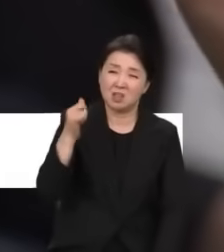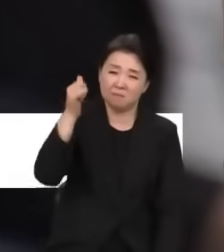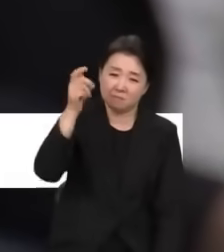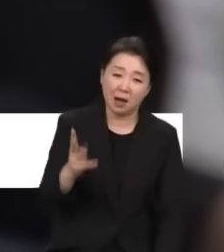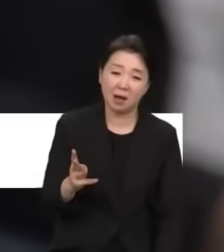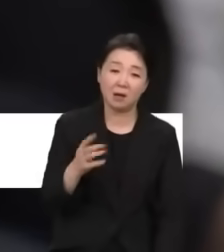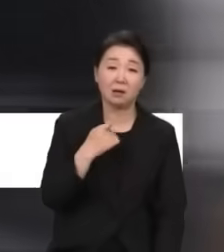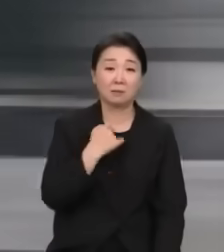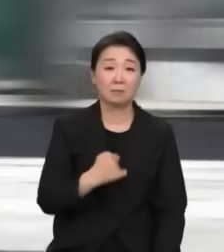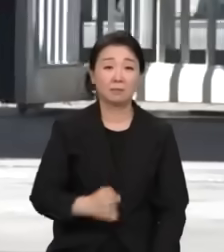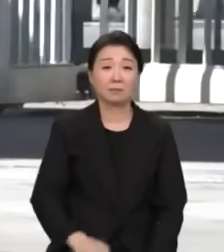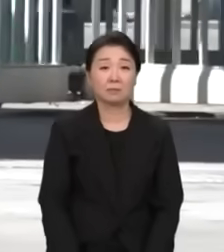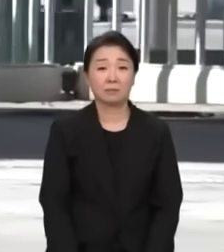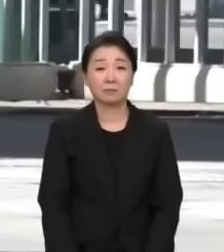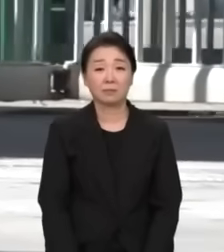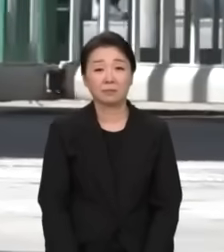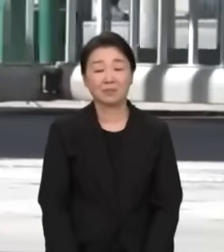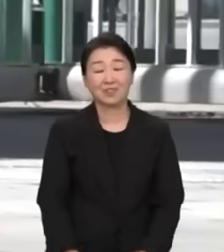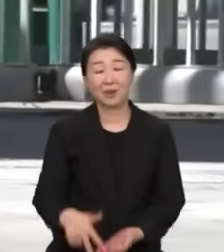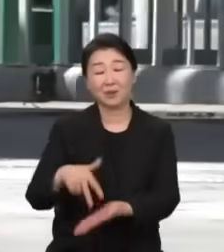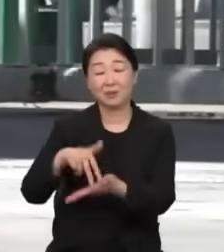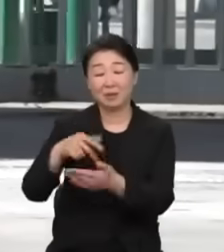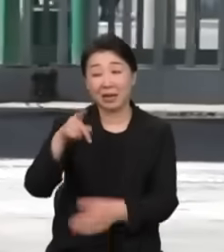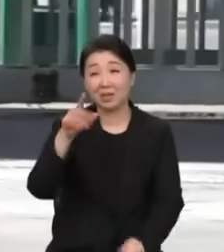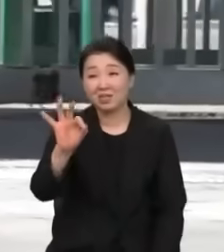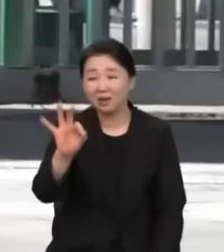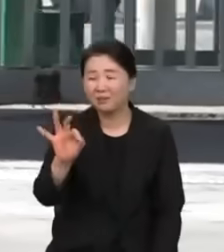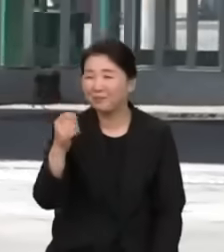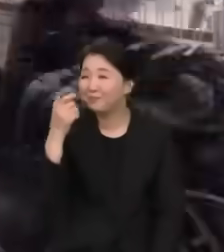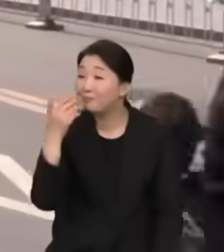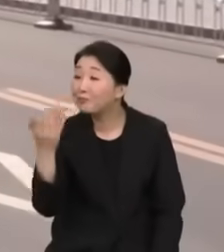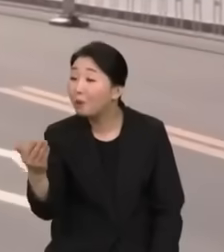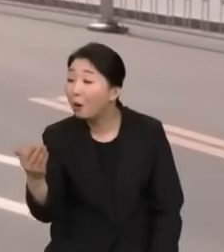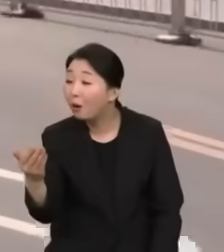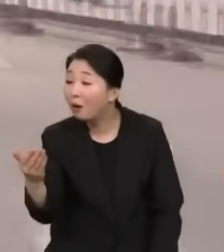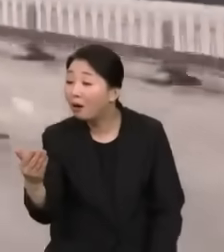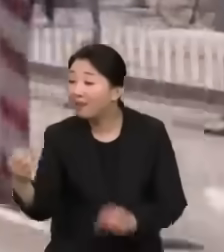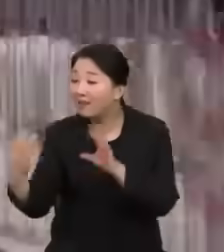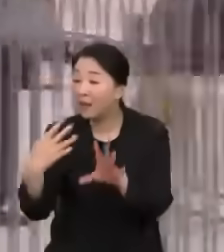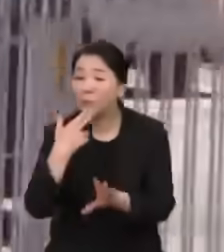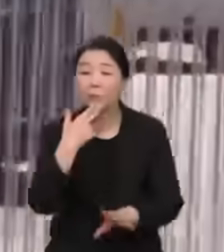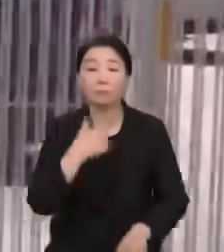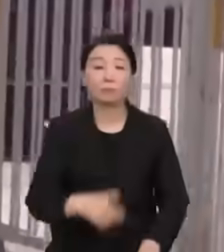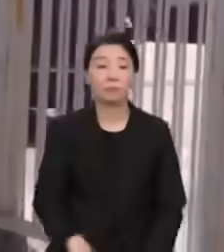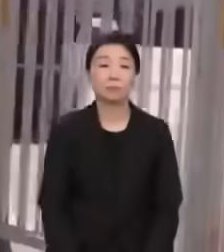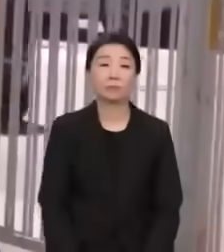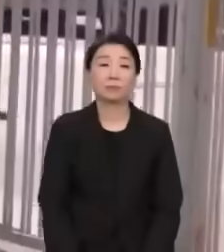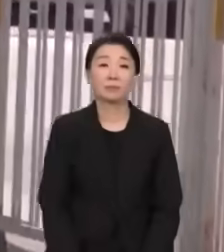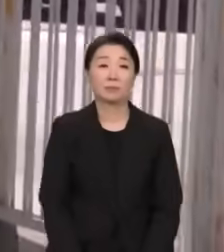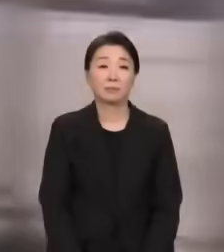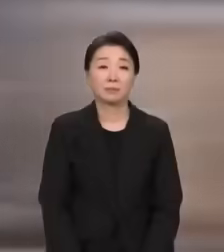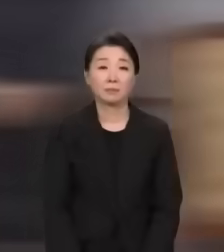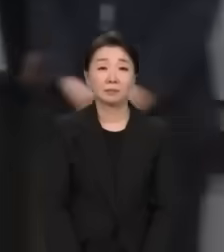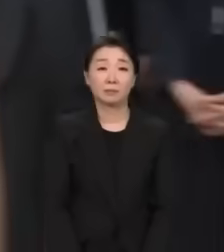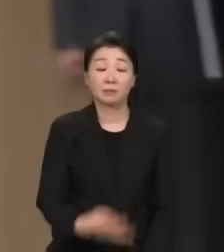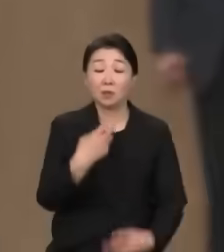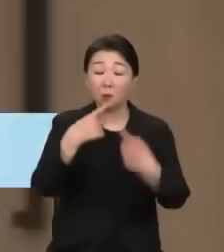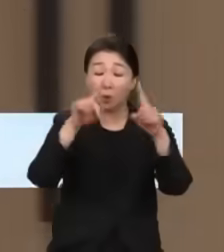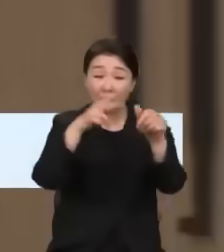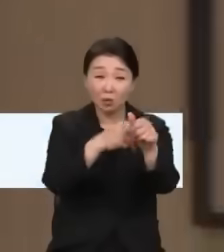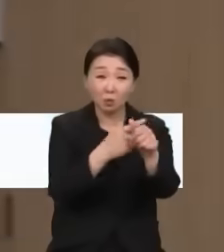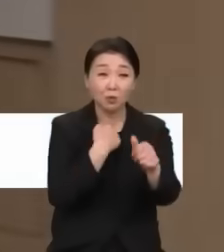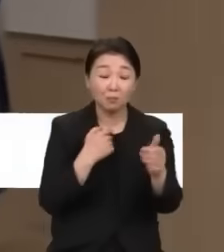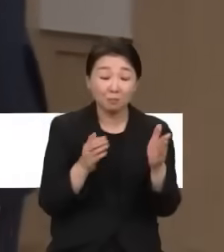들었다고 했습니다. 이에 대한 입장을 정대사에게 따로 물었지만 역시 답하지 않았습니다. 서울대 교수로